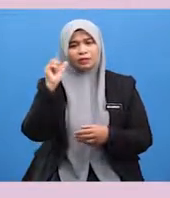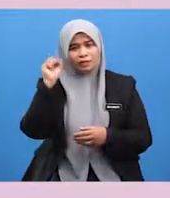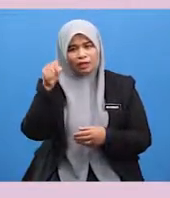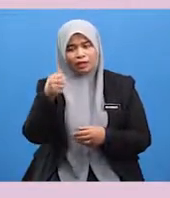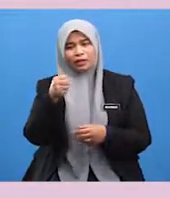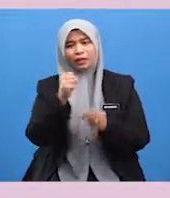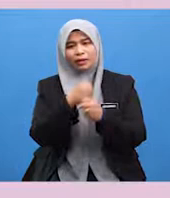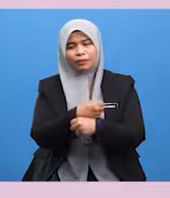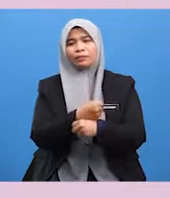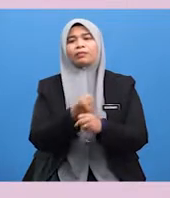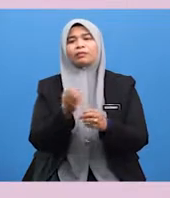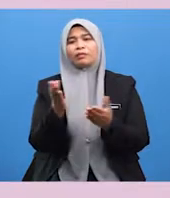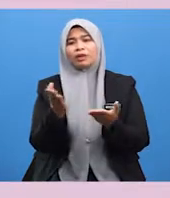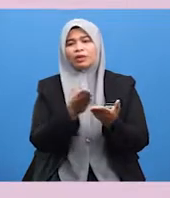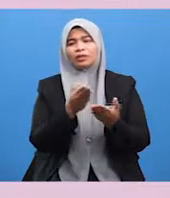ke medan tempur.